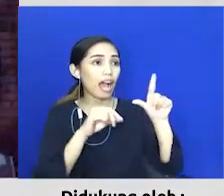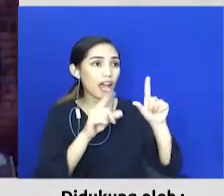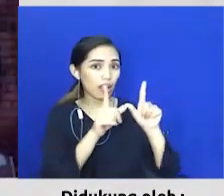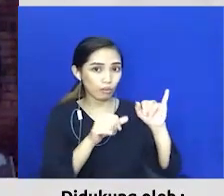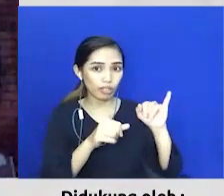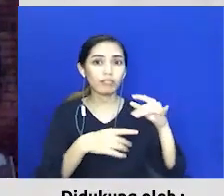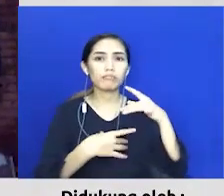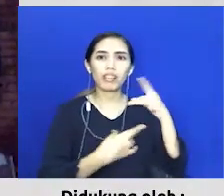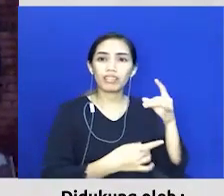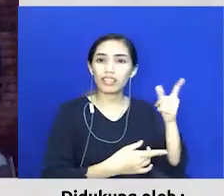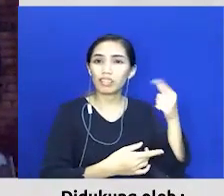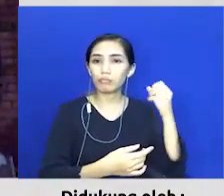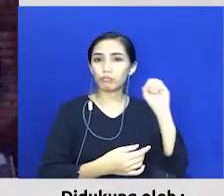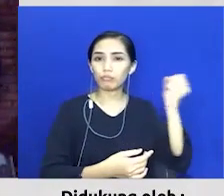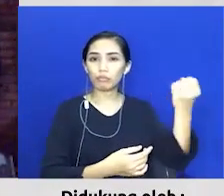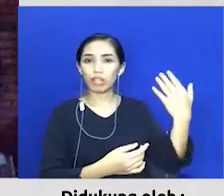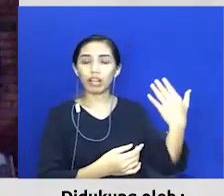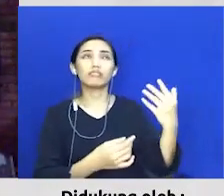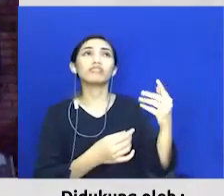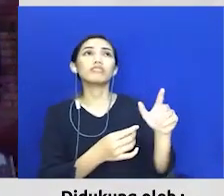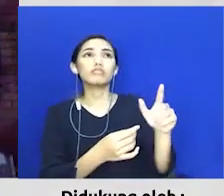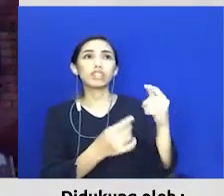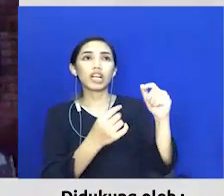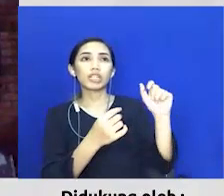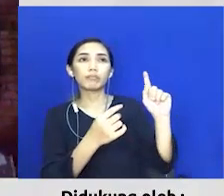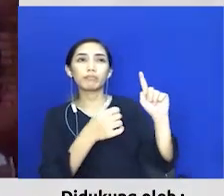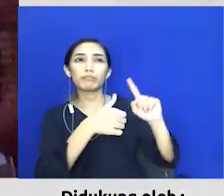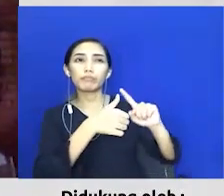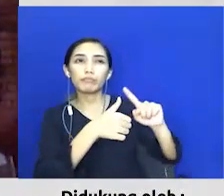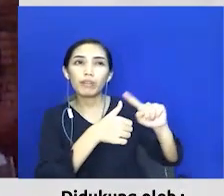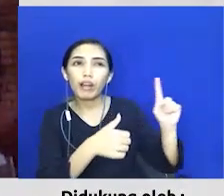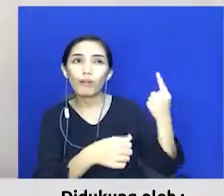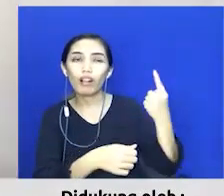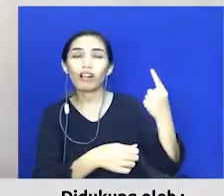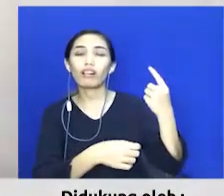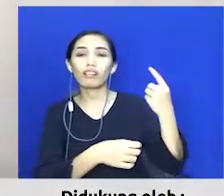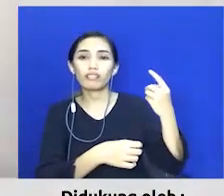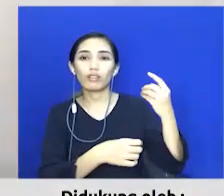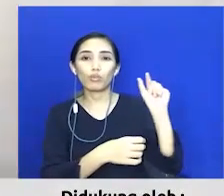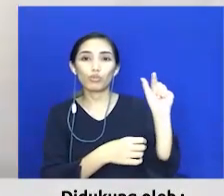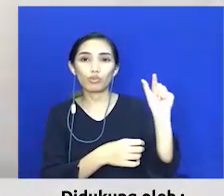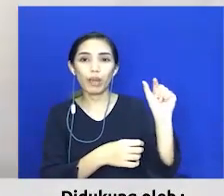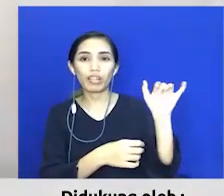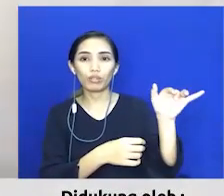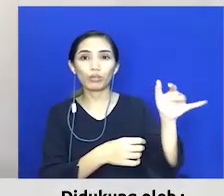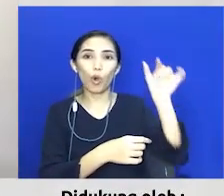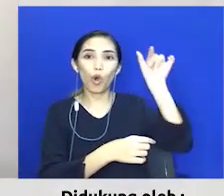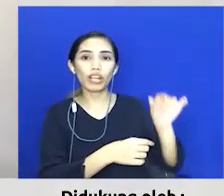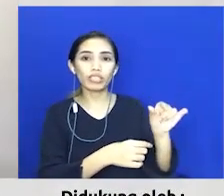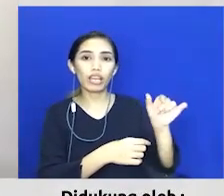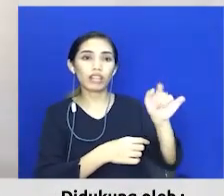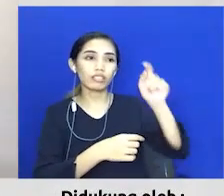sekali menyebut bahwa sebenarnya dari awal Pak Usmar ini adalah seorang yang sangat religius gitu ya,